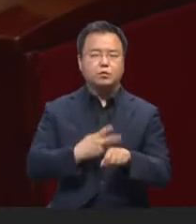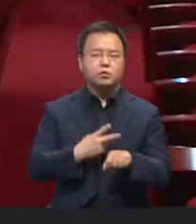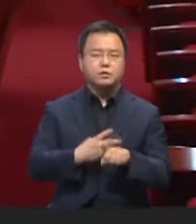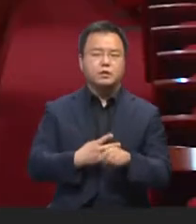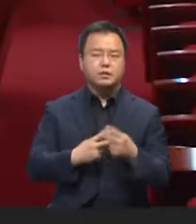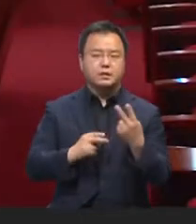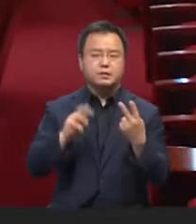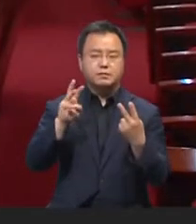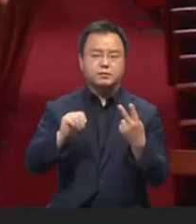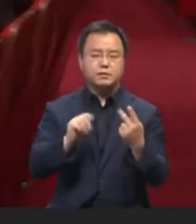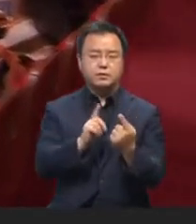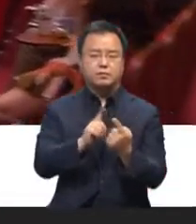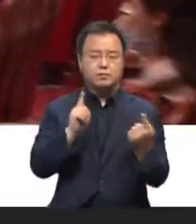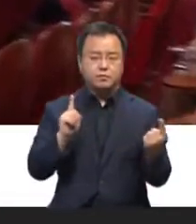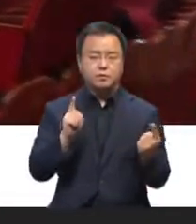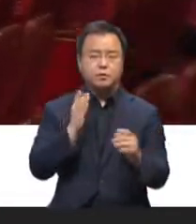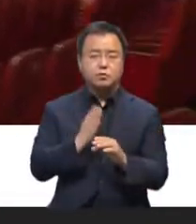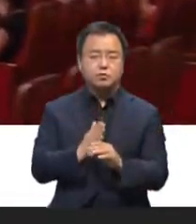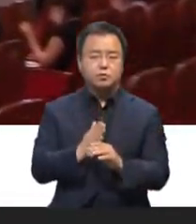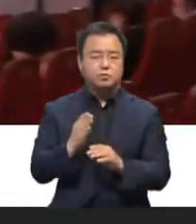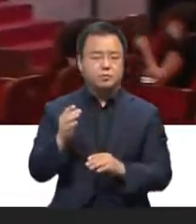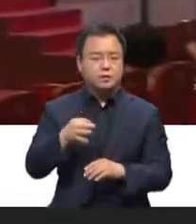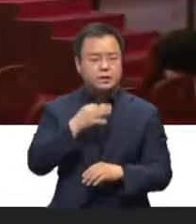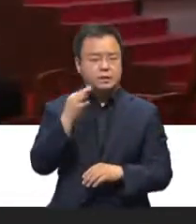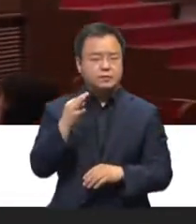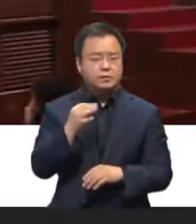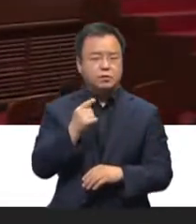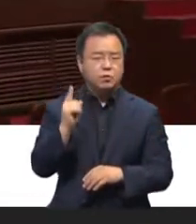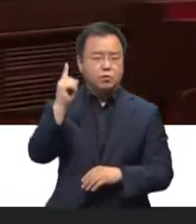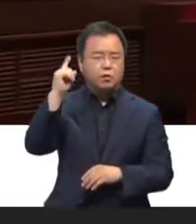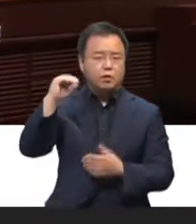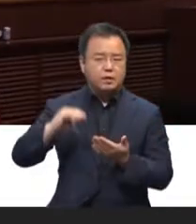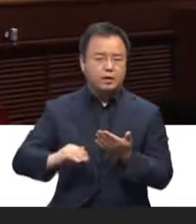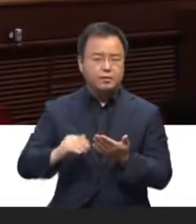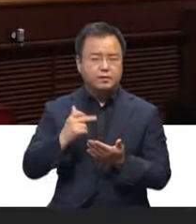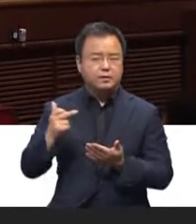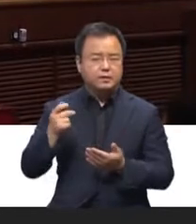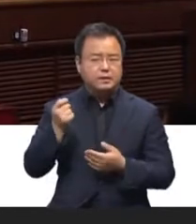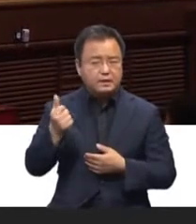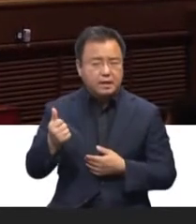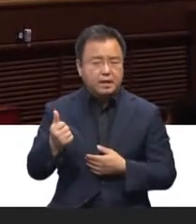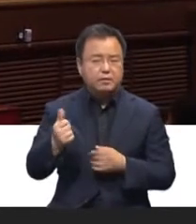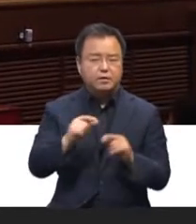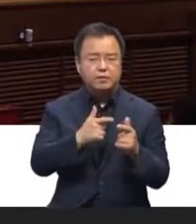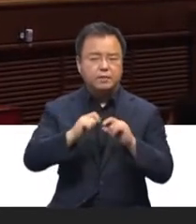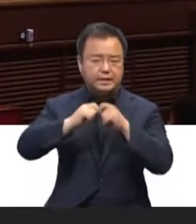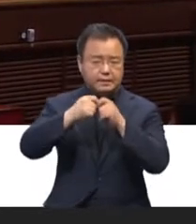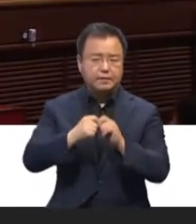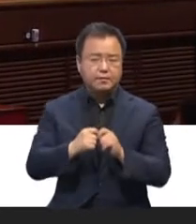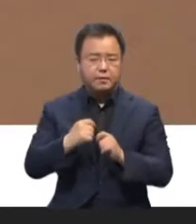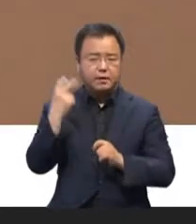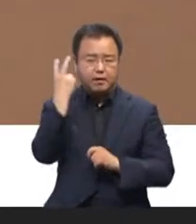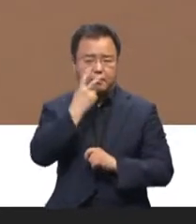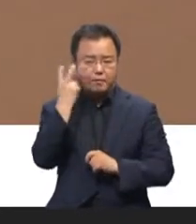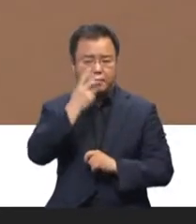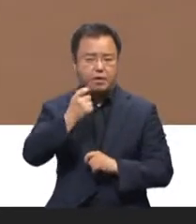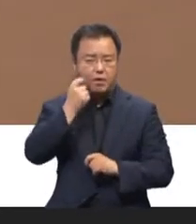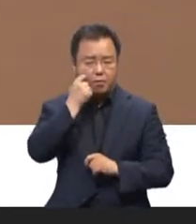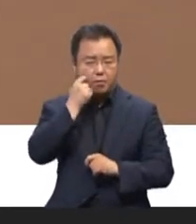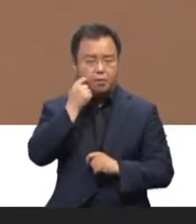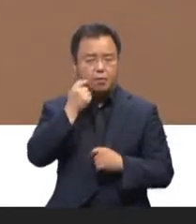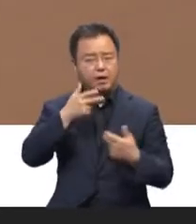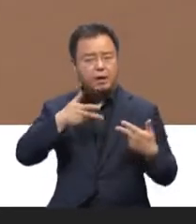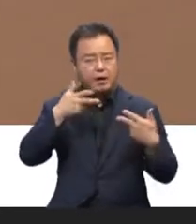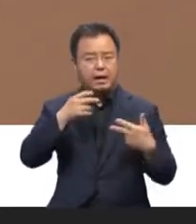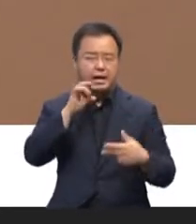채점합니다. 음이 높거나 낮거나 크거나 이렇게 작거나 하면 그 디테일한 걸 잡아내지를 못하기 때문에 저희가 어쩔 수